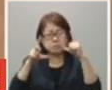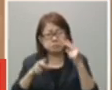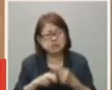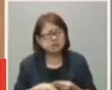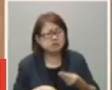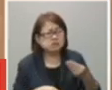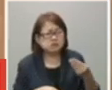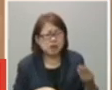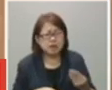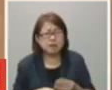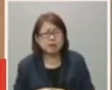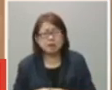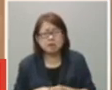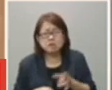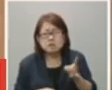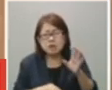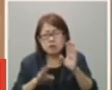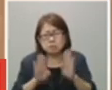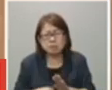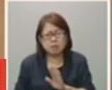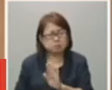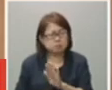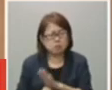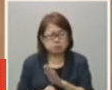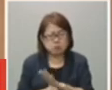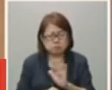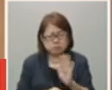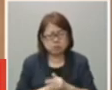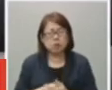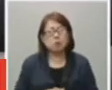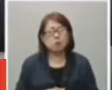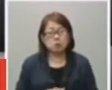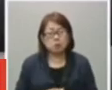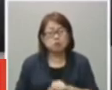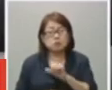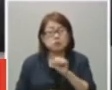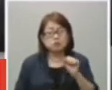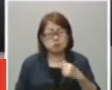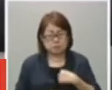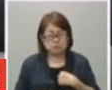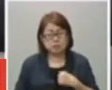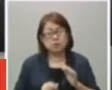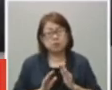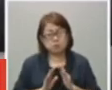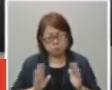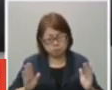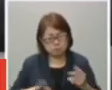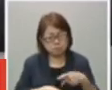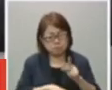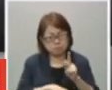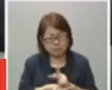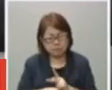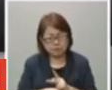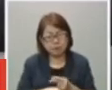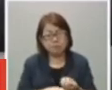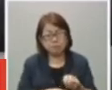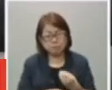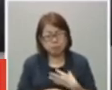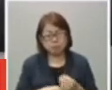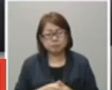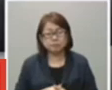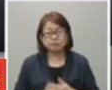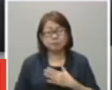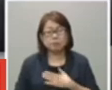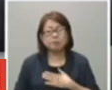ครับ ครับผมขอบพระคุณนะครับขอบพระคุณในการวินิจฉัยของท่านประธานครับผมเ